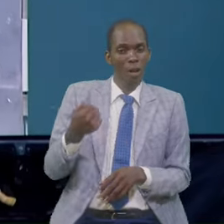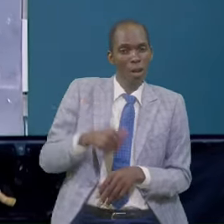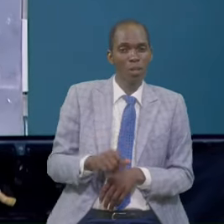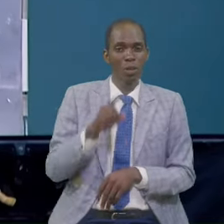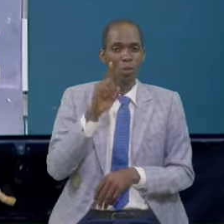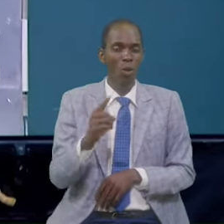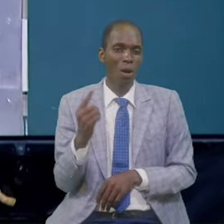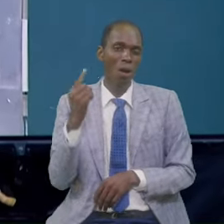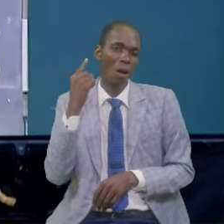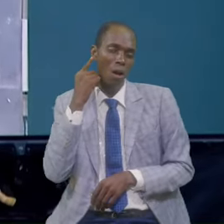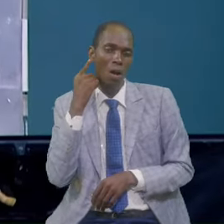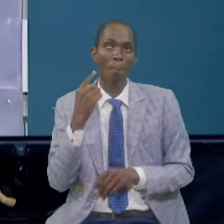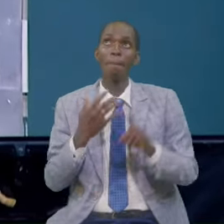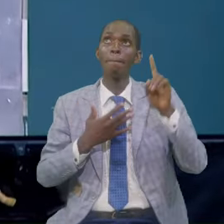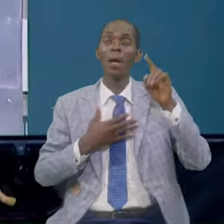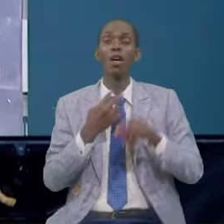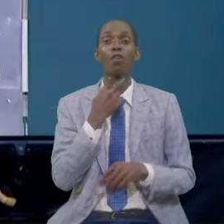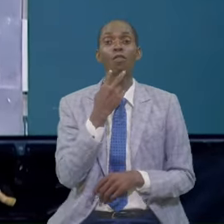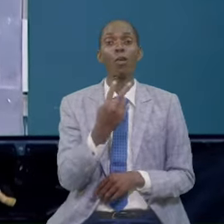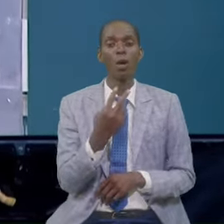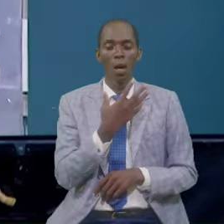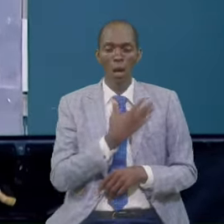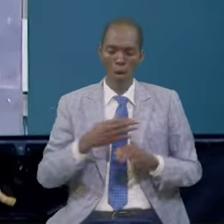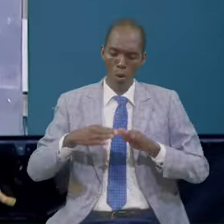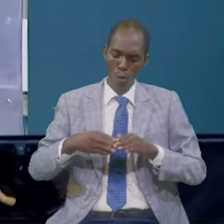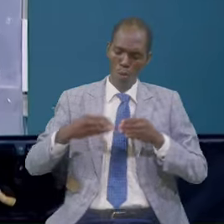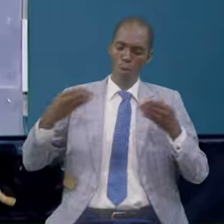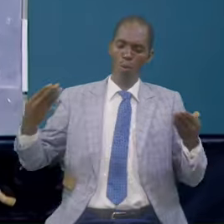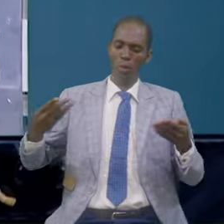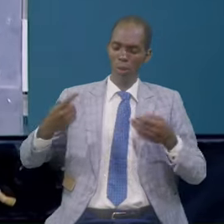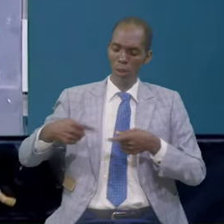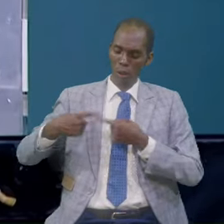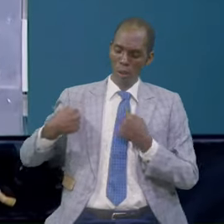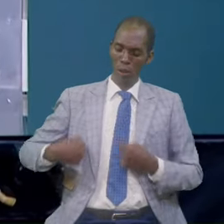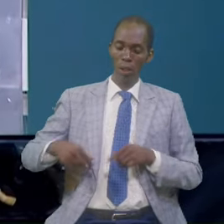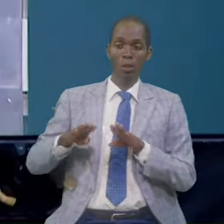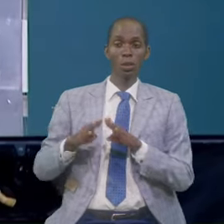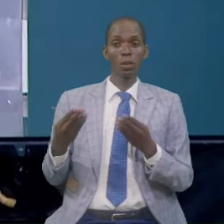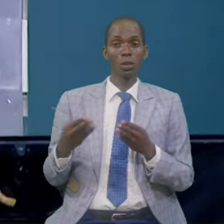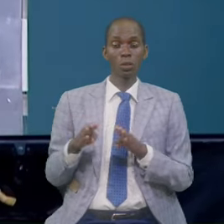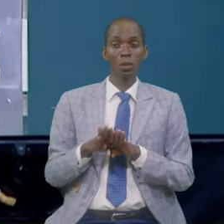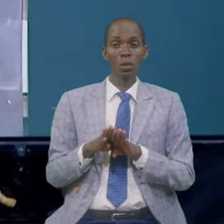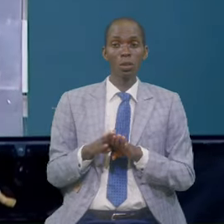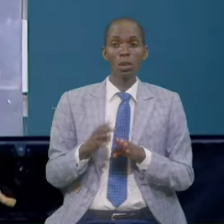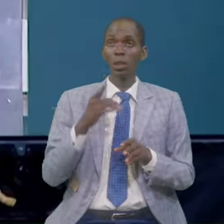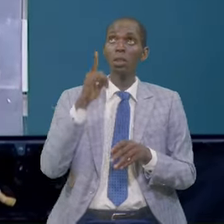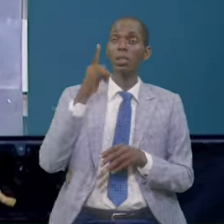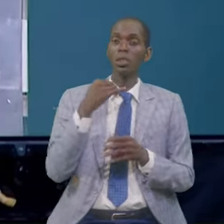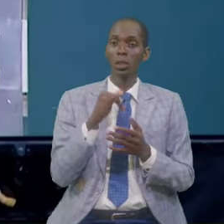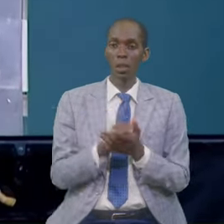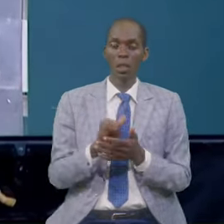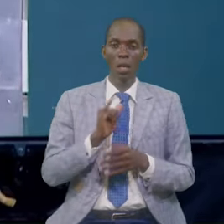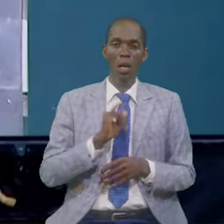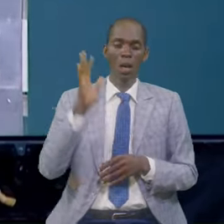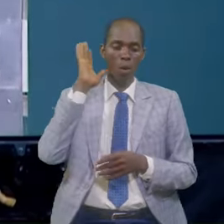విని, and opens the door, ఆ యొక్క తలుపు తెరచిన ఎడల, he didn't say, I may come in, నేను రావచ్చు అనలేదు.